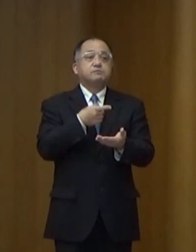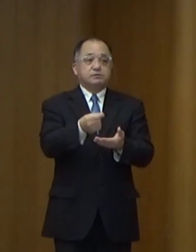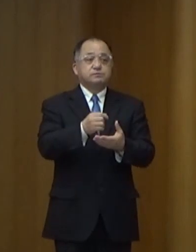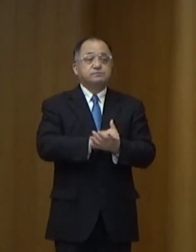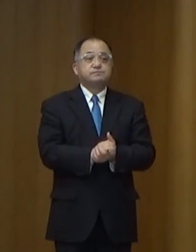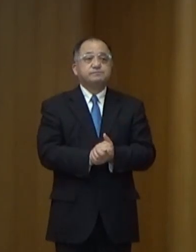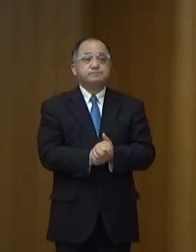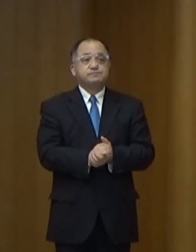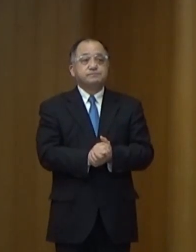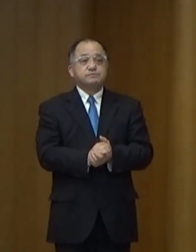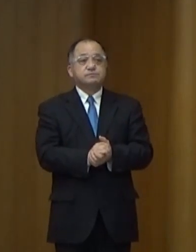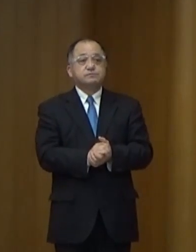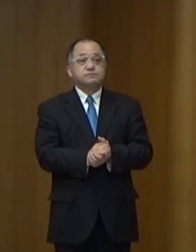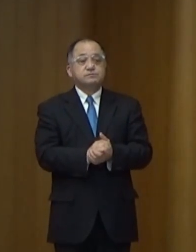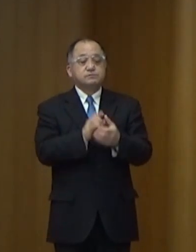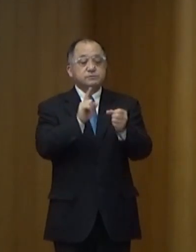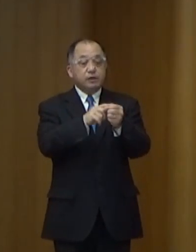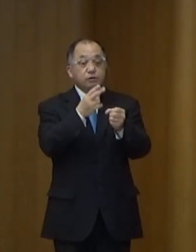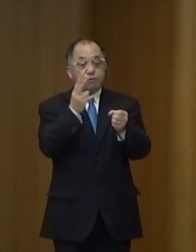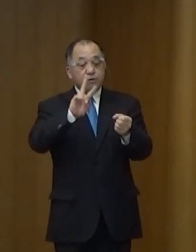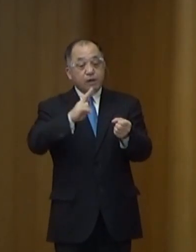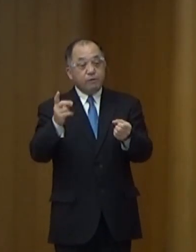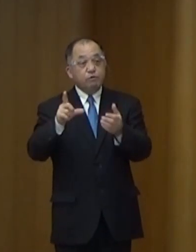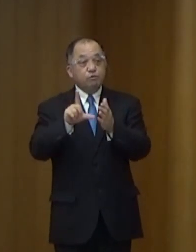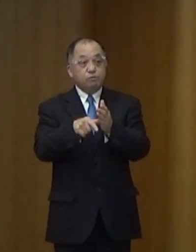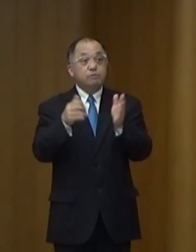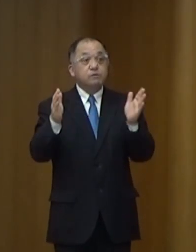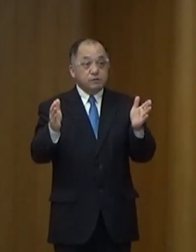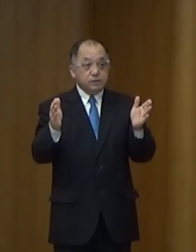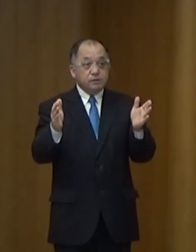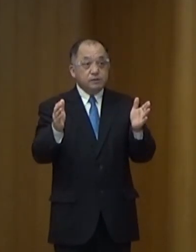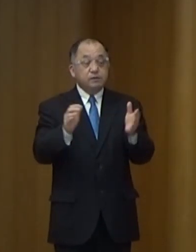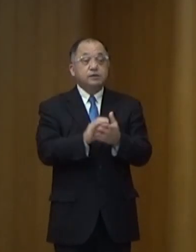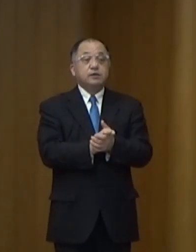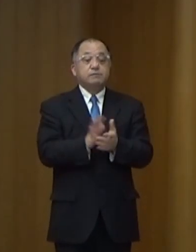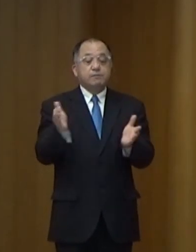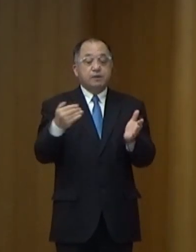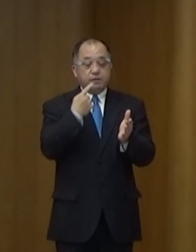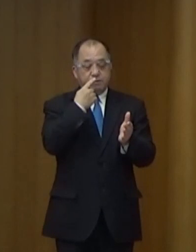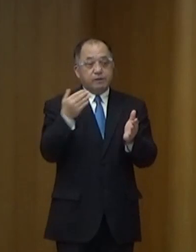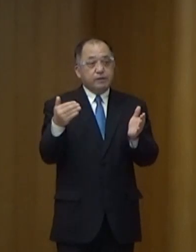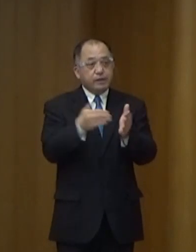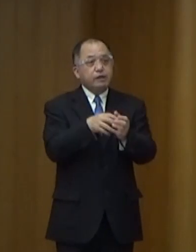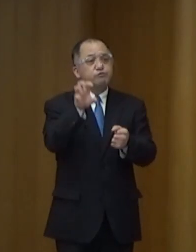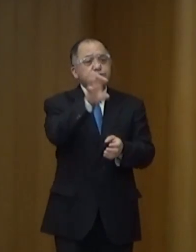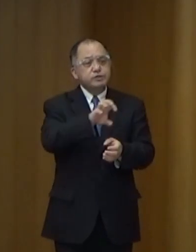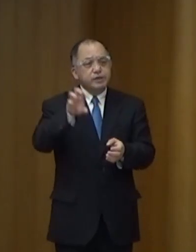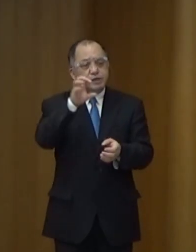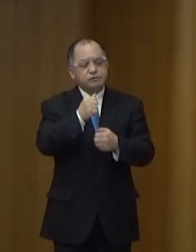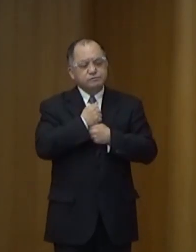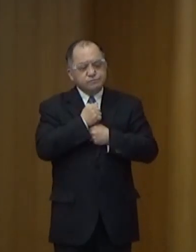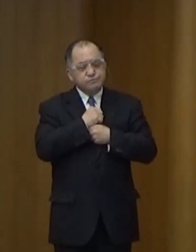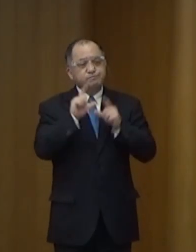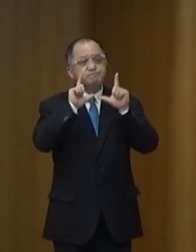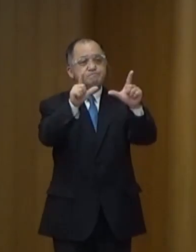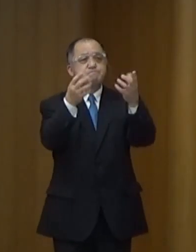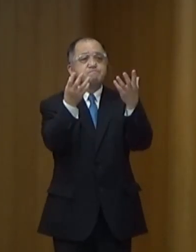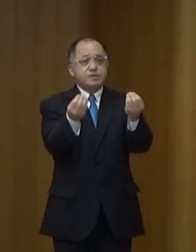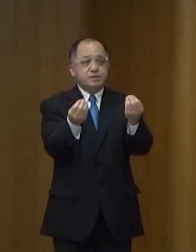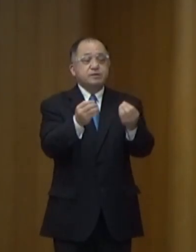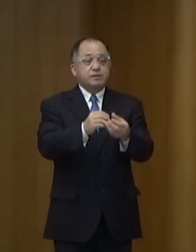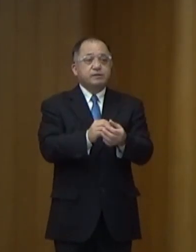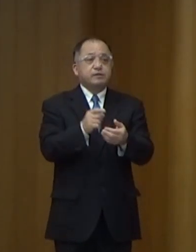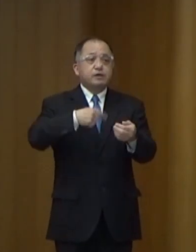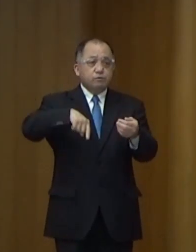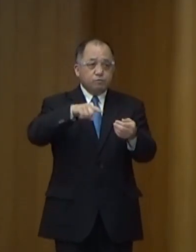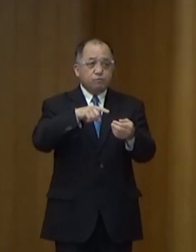まずは年度替わりの時期となっていることについて、これは繰り返し申し上げてきましたけれども、注意をしなければならないということがございます